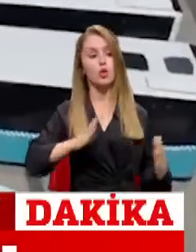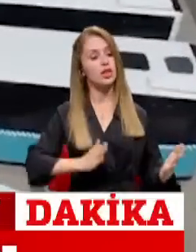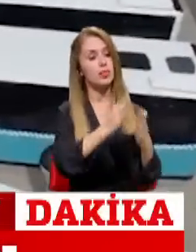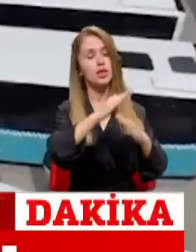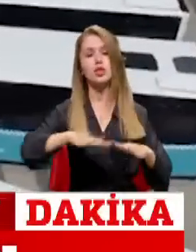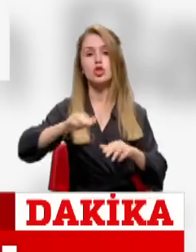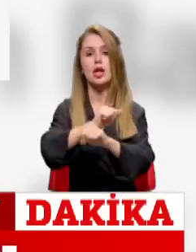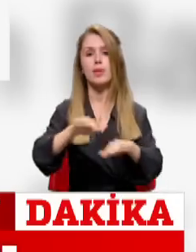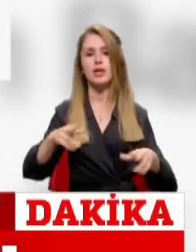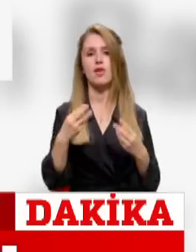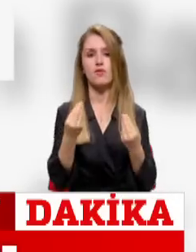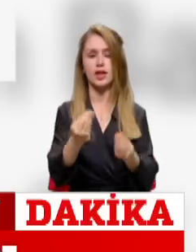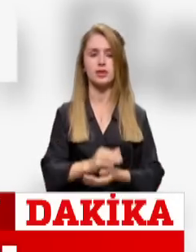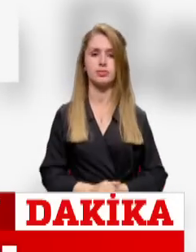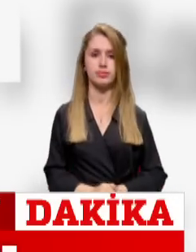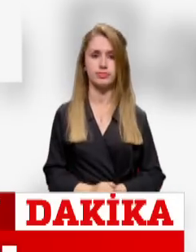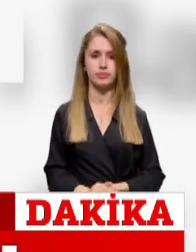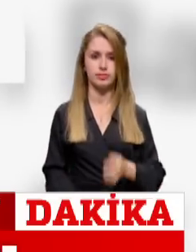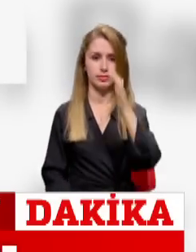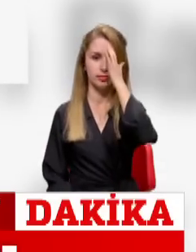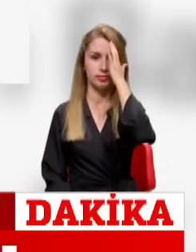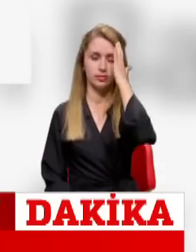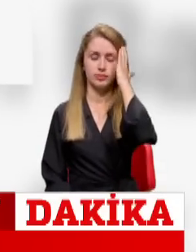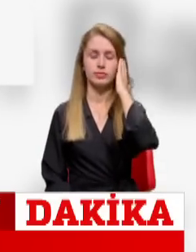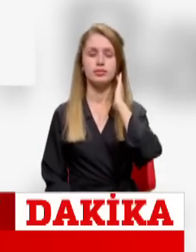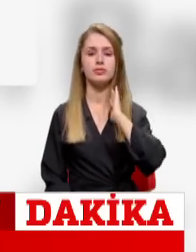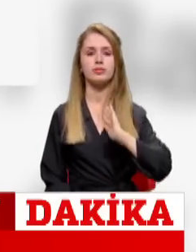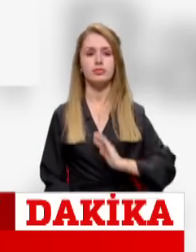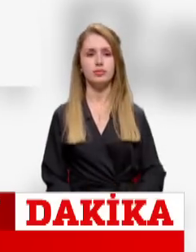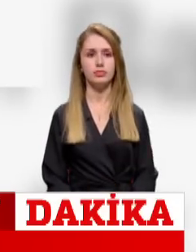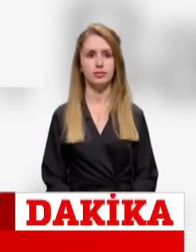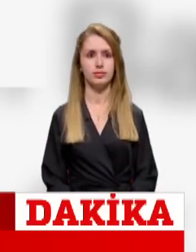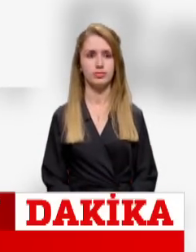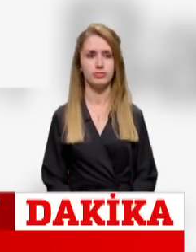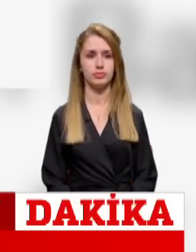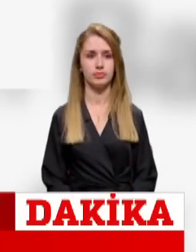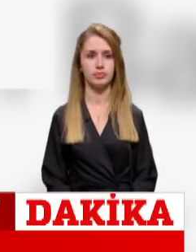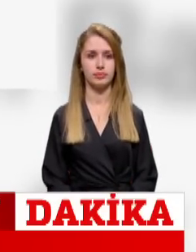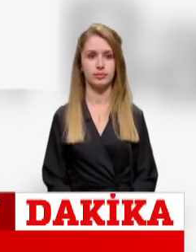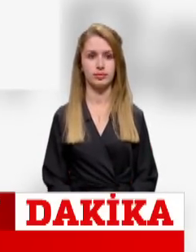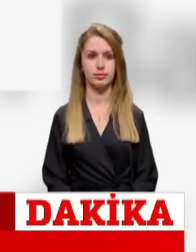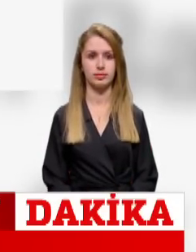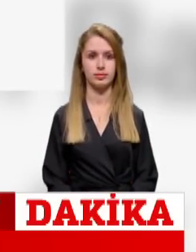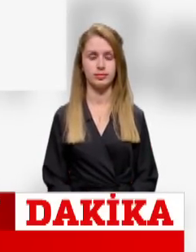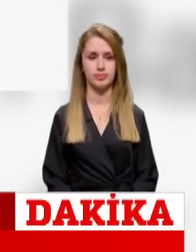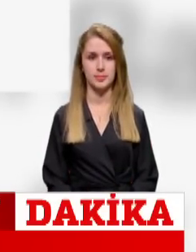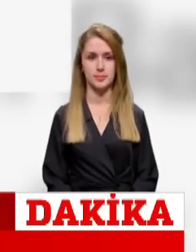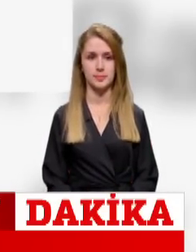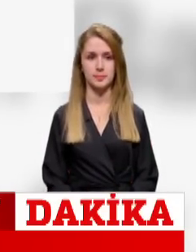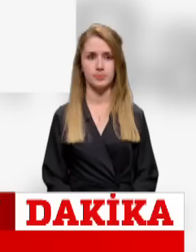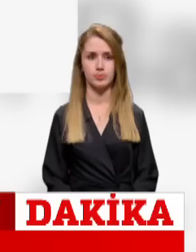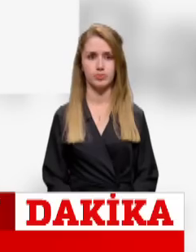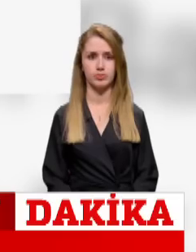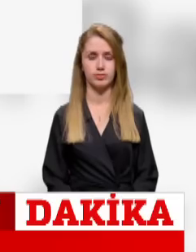sosyal medyadan verdi. Erzurum AK Partili Belediye Başkanı'nın yaptığını gördünüz. Biz bu eşiği aşmak zorundayız gençler. Evladım